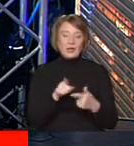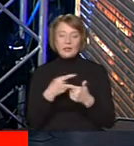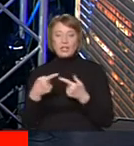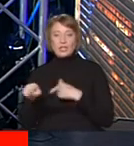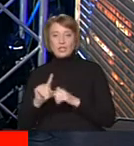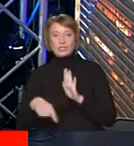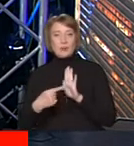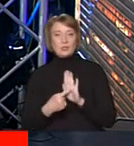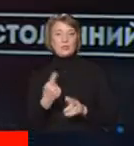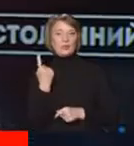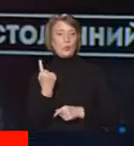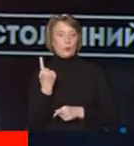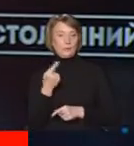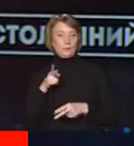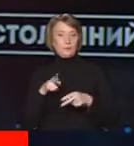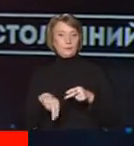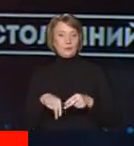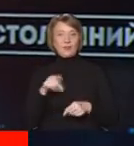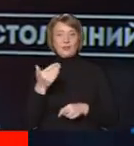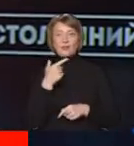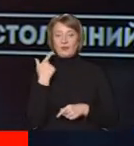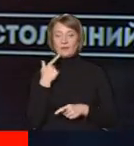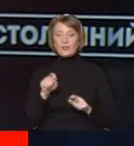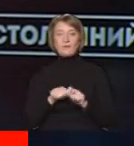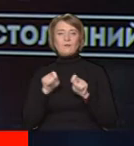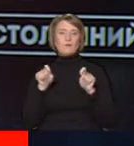Одне, на зав'язочку після цього, ви кажете, що відкриті